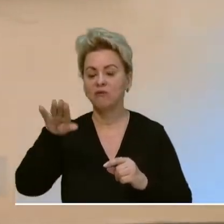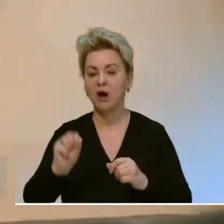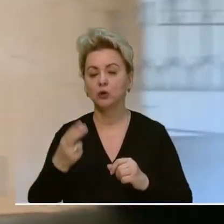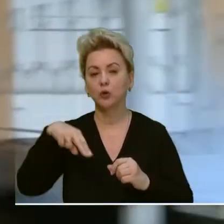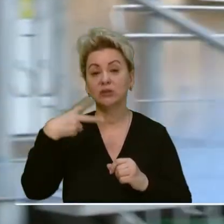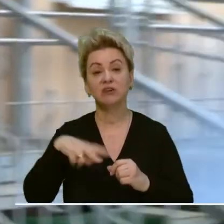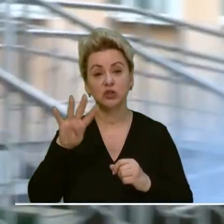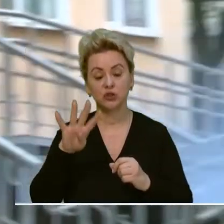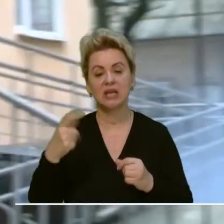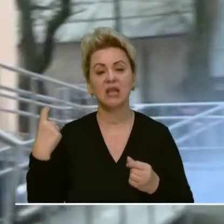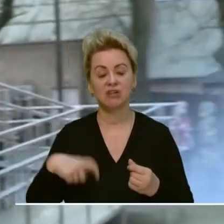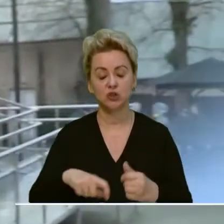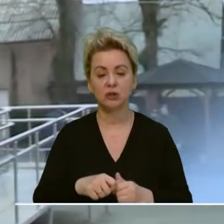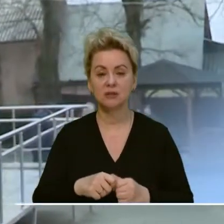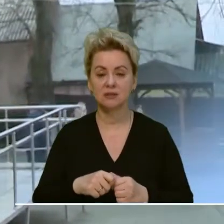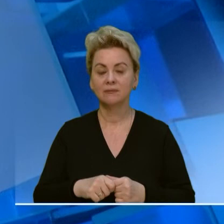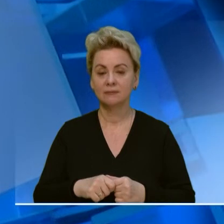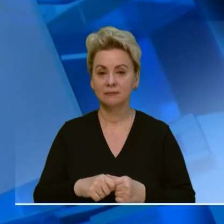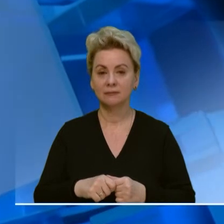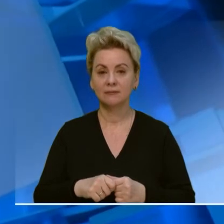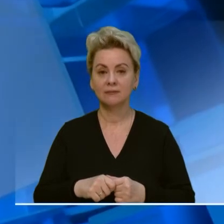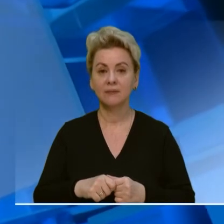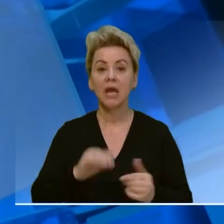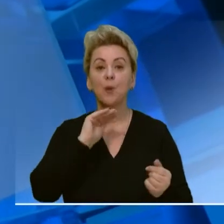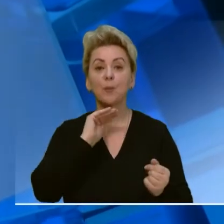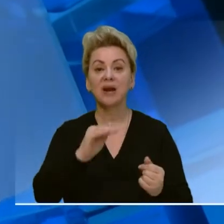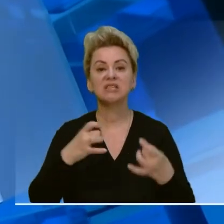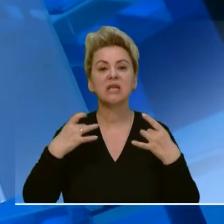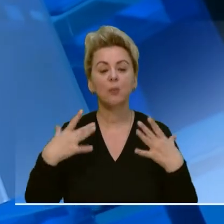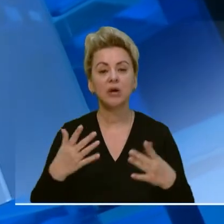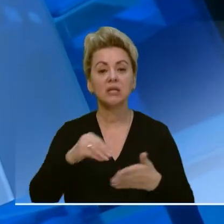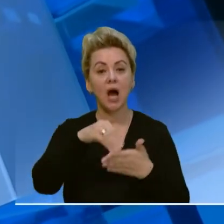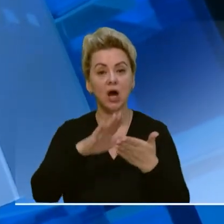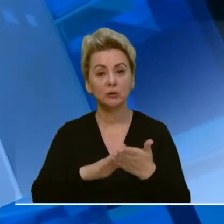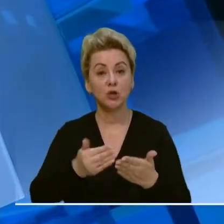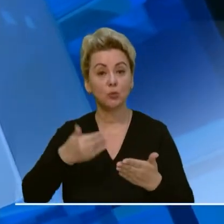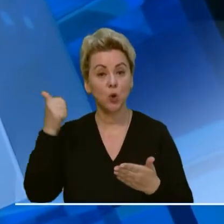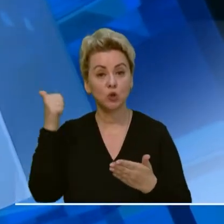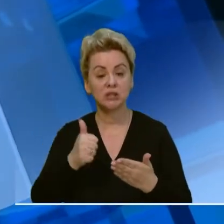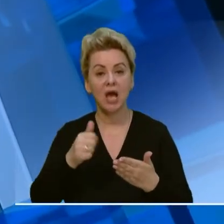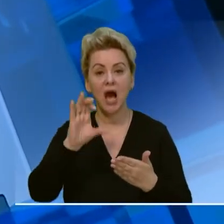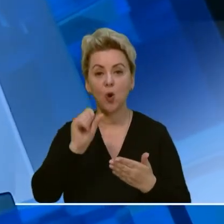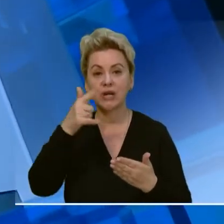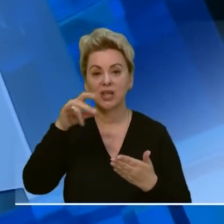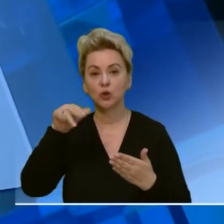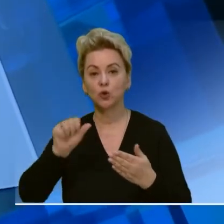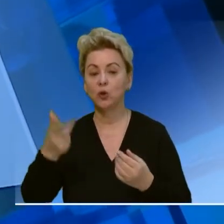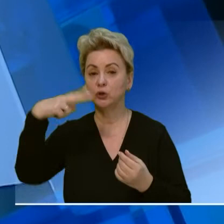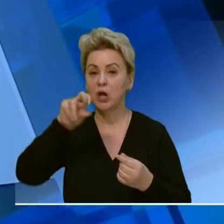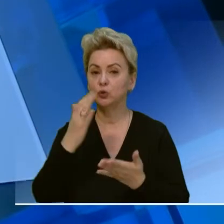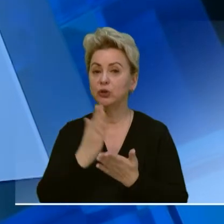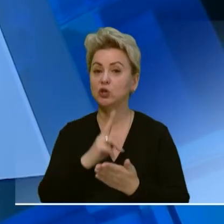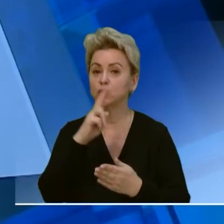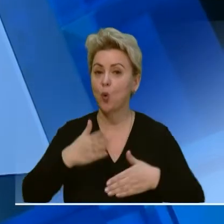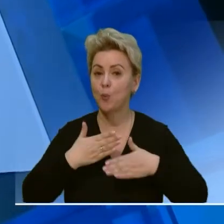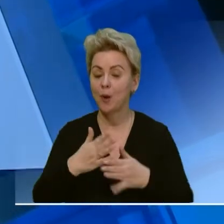Трофимович, Дон-24, Новочеркасск. Профессиональный праздник отметили на минувшей неделе орнитологи. На Дону есть те, кто